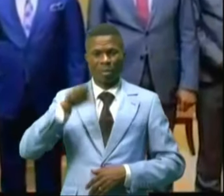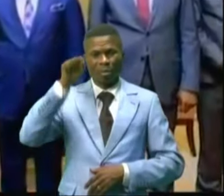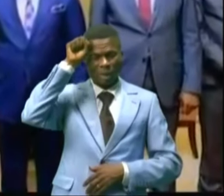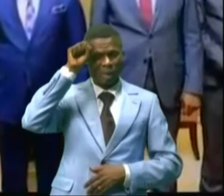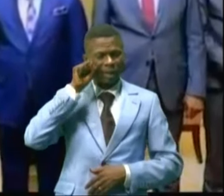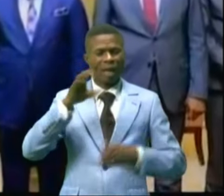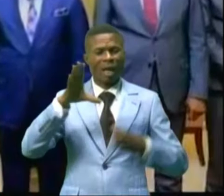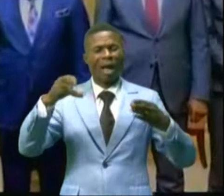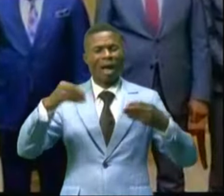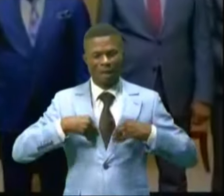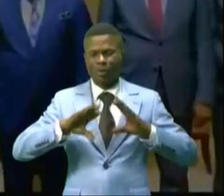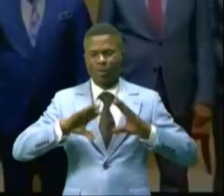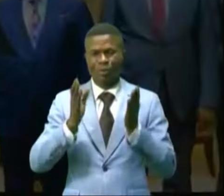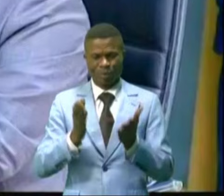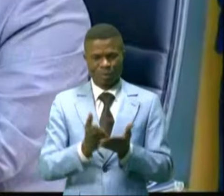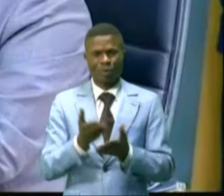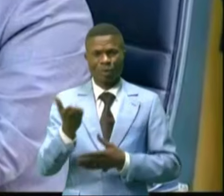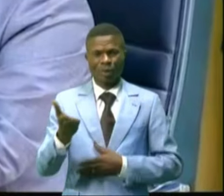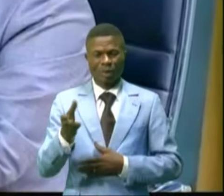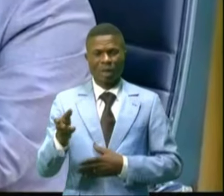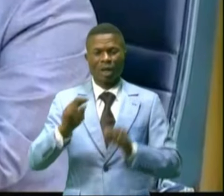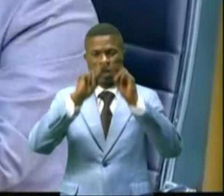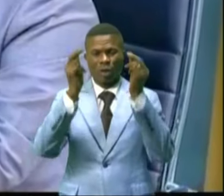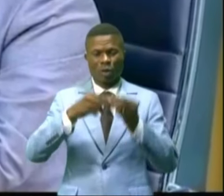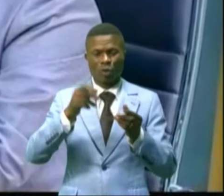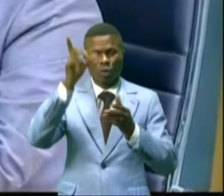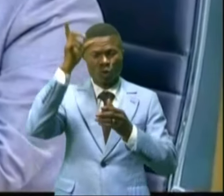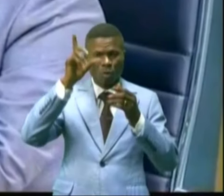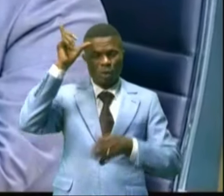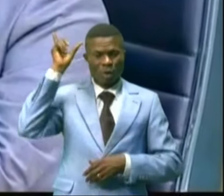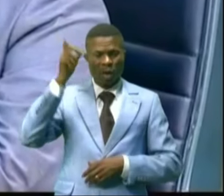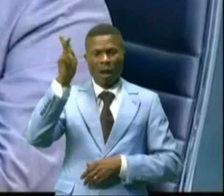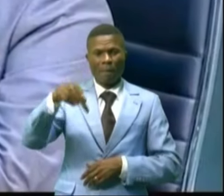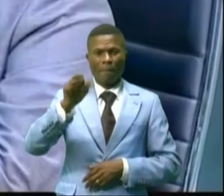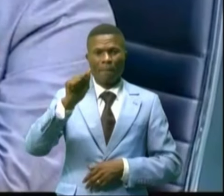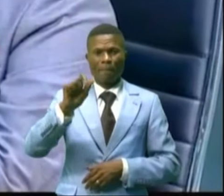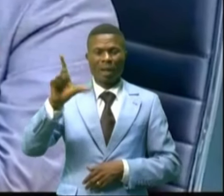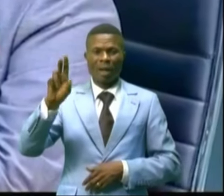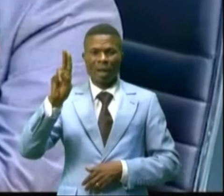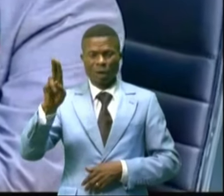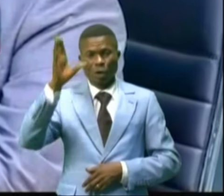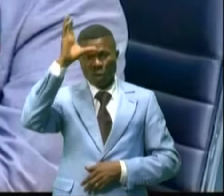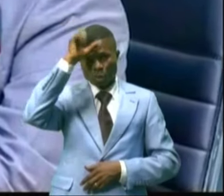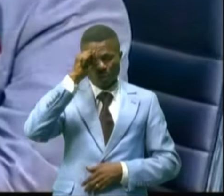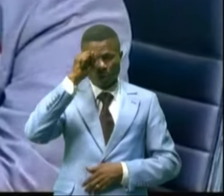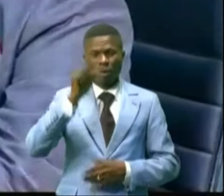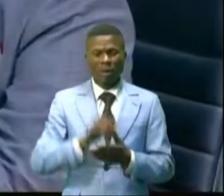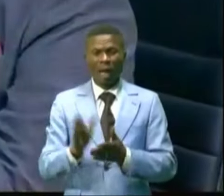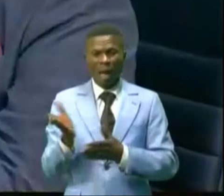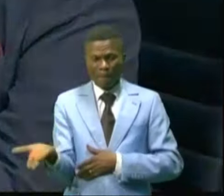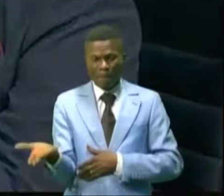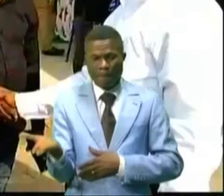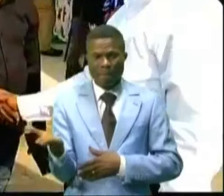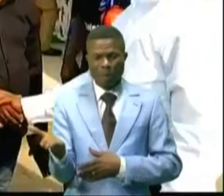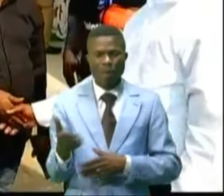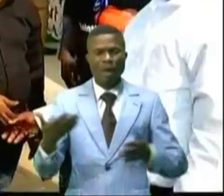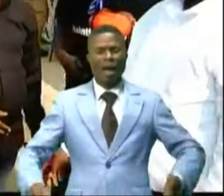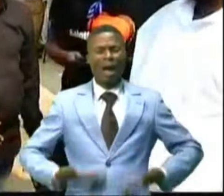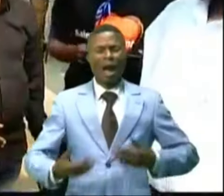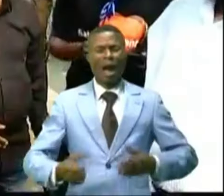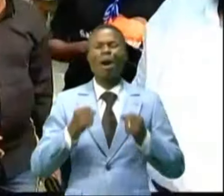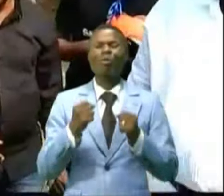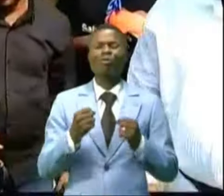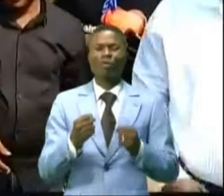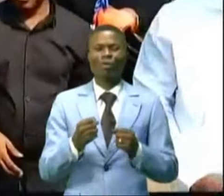avec effervescence du côté du parti lumumbiste unifié Palou Bandundu. Déjà tôt le matin, une ambiance non habituelle